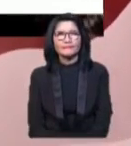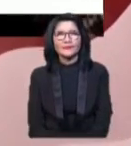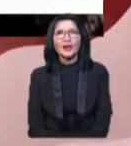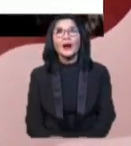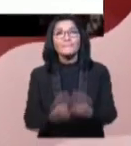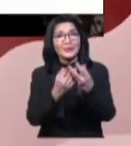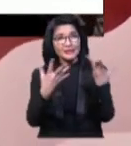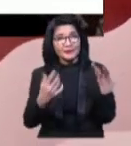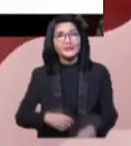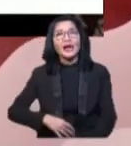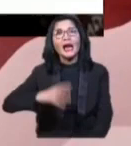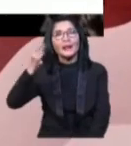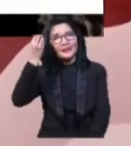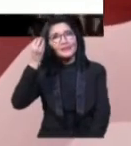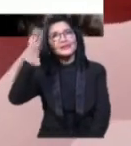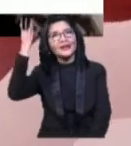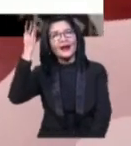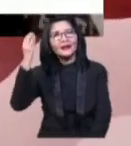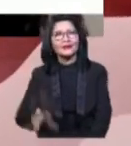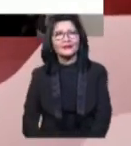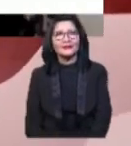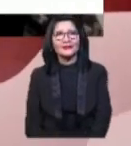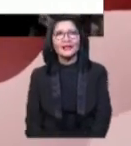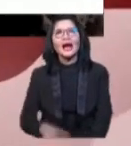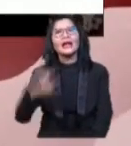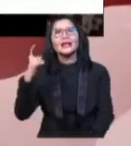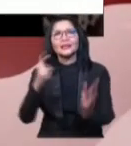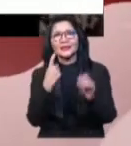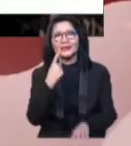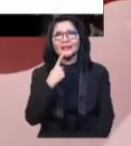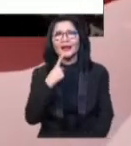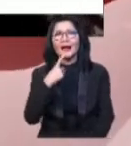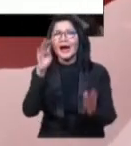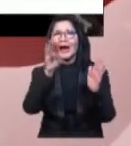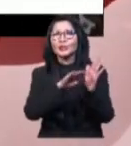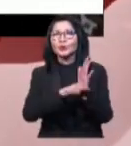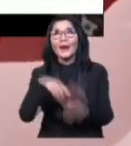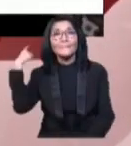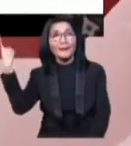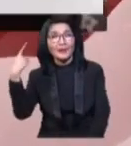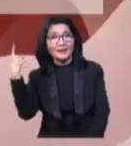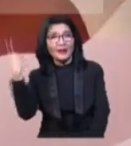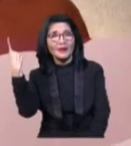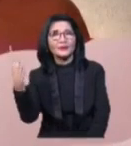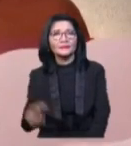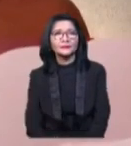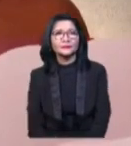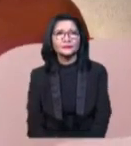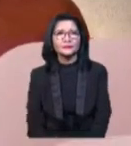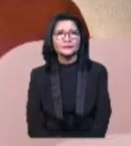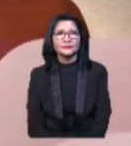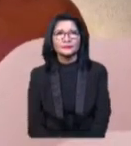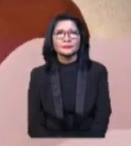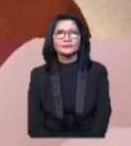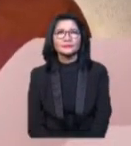lebih aware lagi mengenai apa yang sudah dilakukan oleh pemerintah dan mengikuti prokes tentunya. Dan kita sebentar